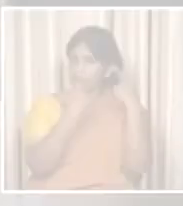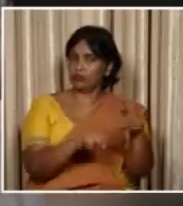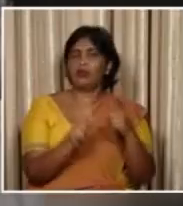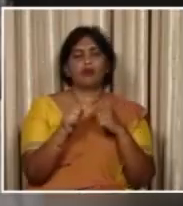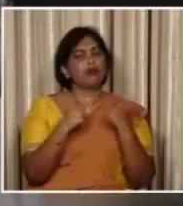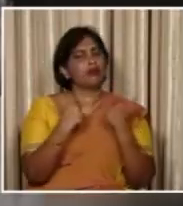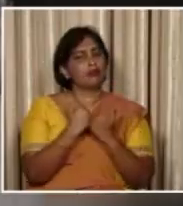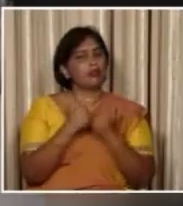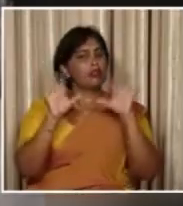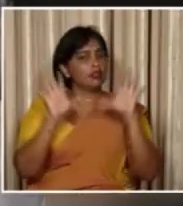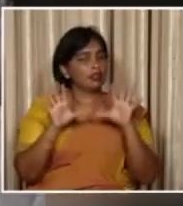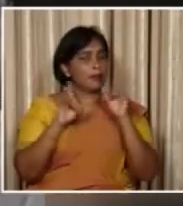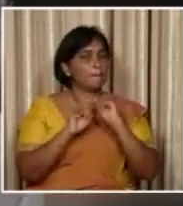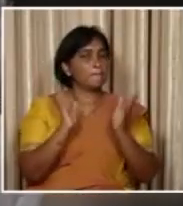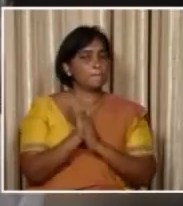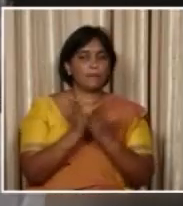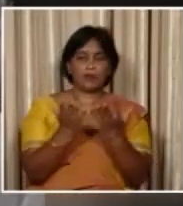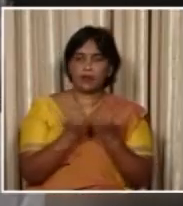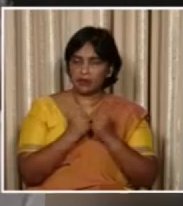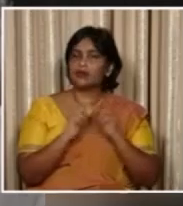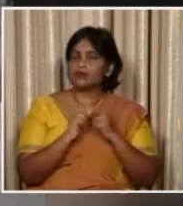අප්‍රේල් 10 වෙනිදා අගමැතිකම ගත්ත නම් මේ